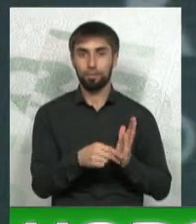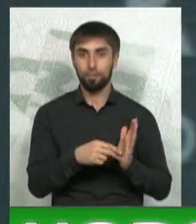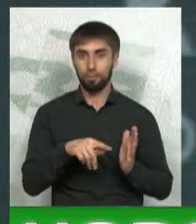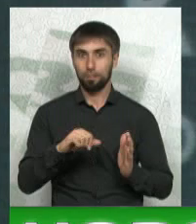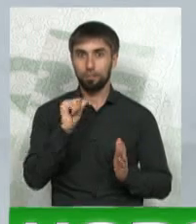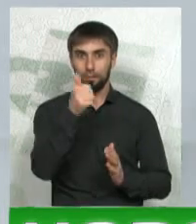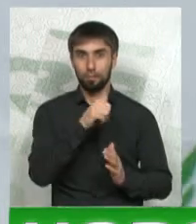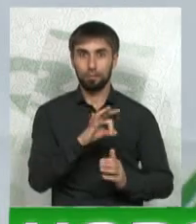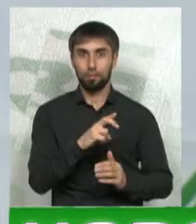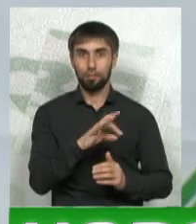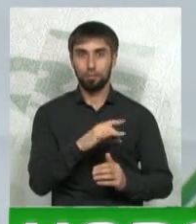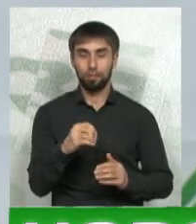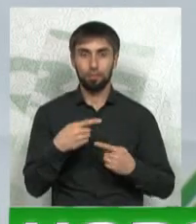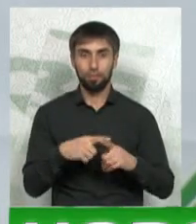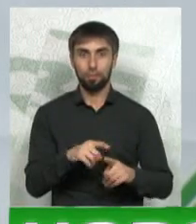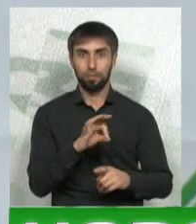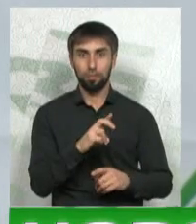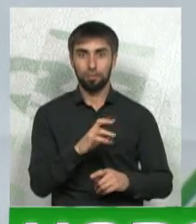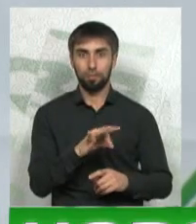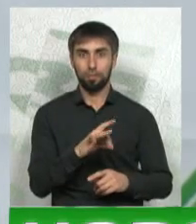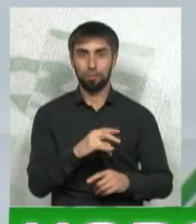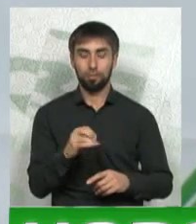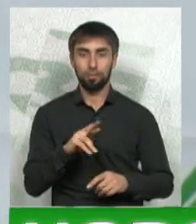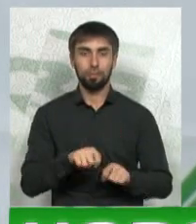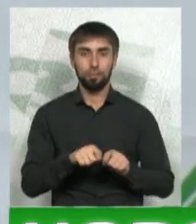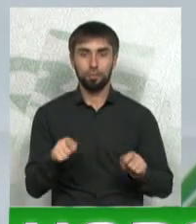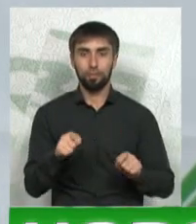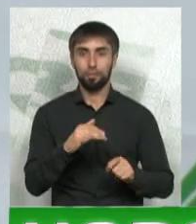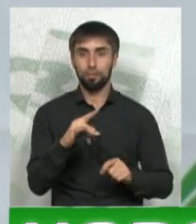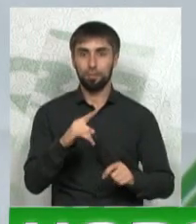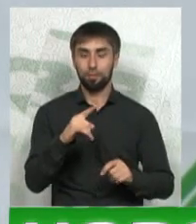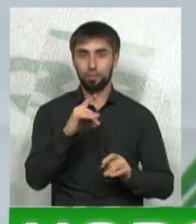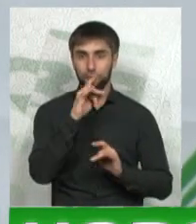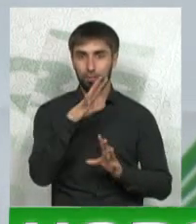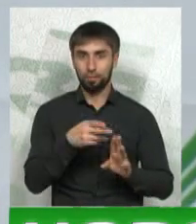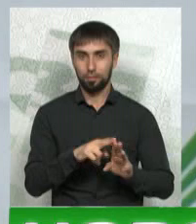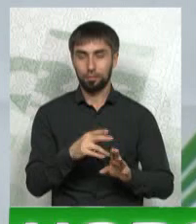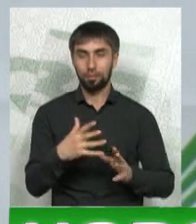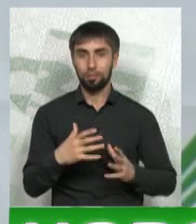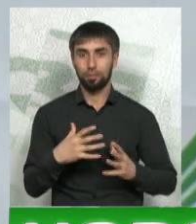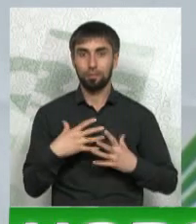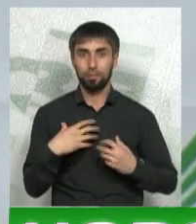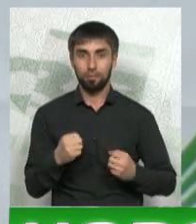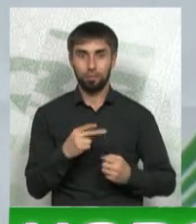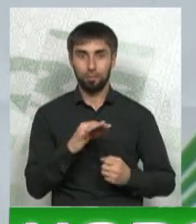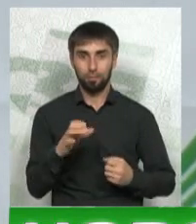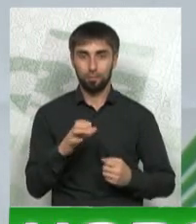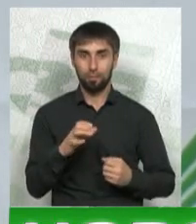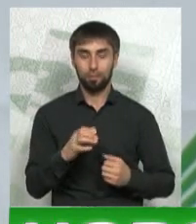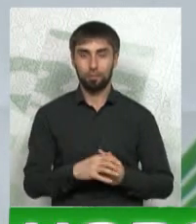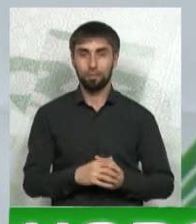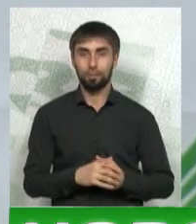этом году оборудование, технологическое оборудование для создания физкультурно-оздоровительного комплекса открытого типа, который мы